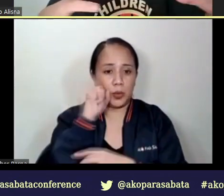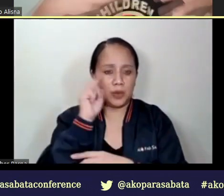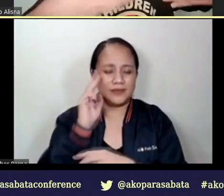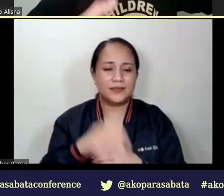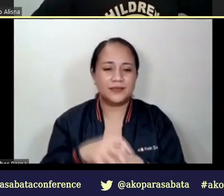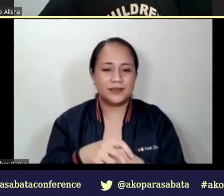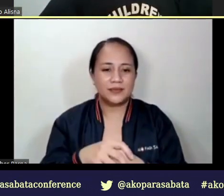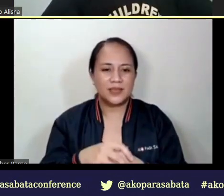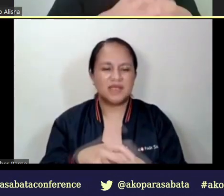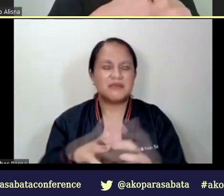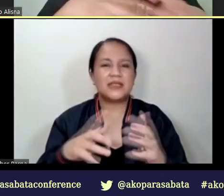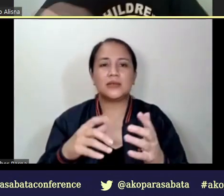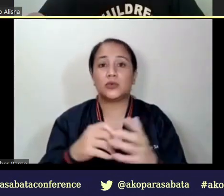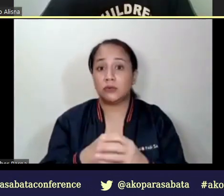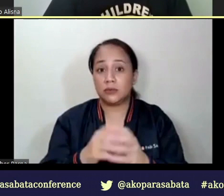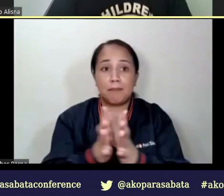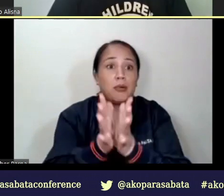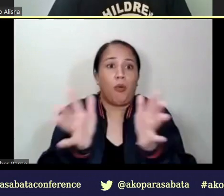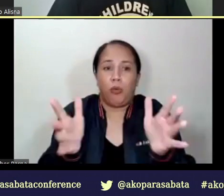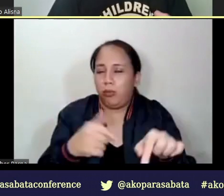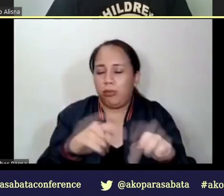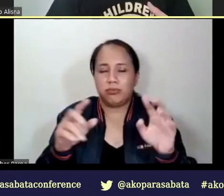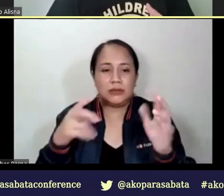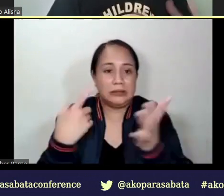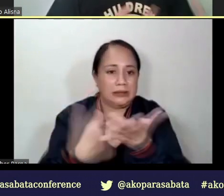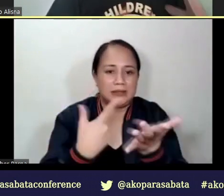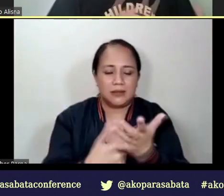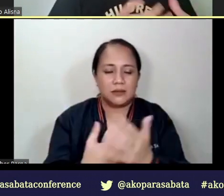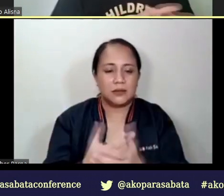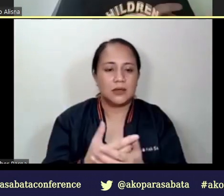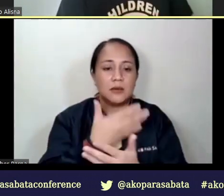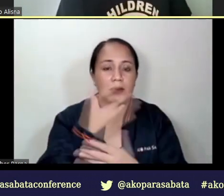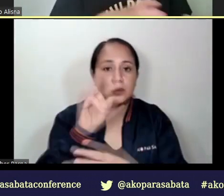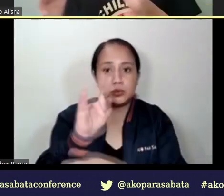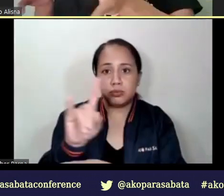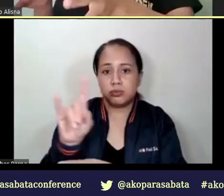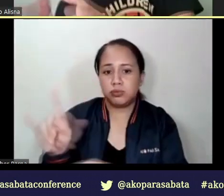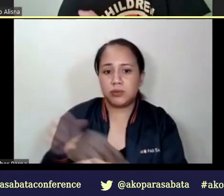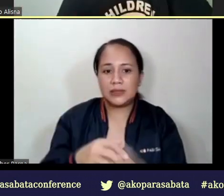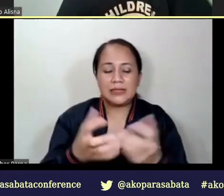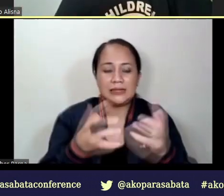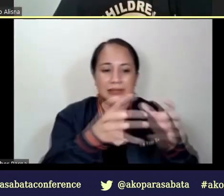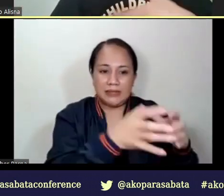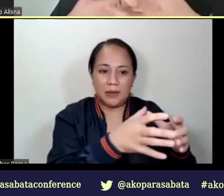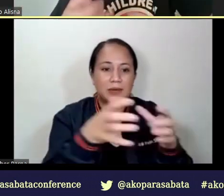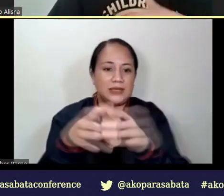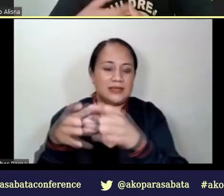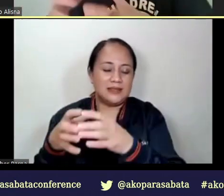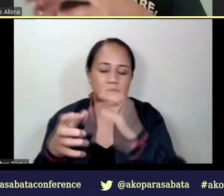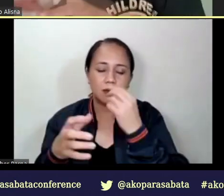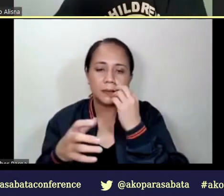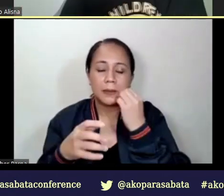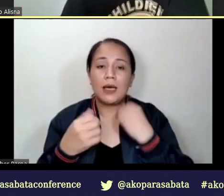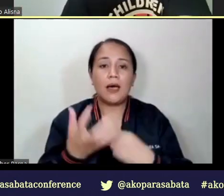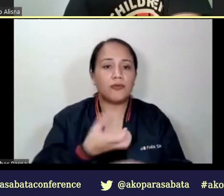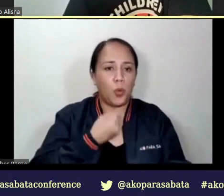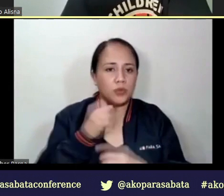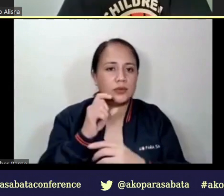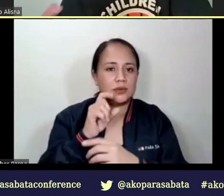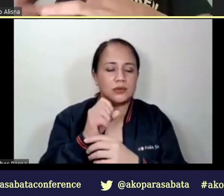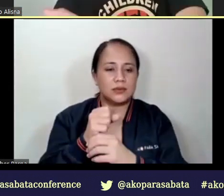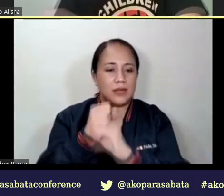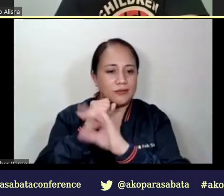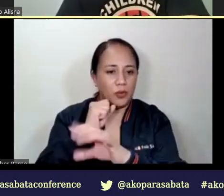pong usapin ng mental health problem. So maganda siguro kung mag-advocate tayo ng VAC, ihiwalay natin siya. Magkaroon siya ng ibang advocacy yung mental